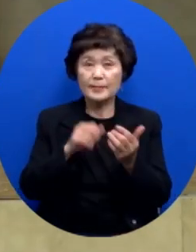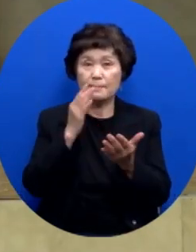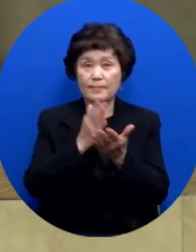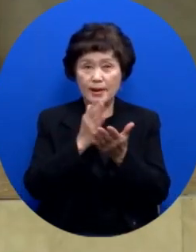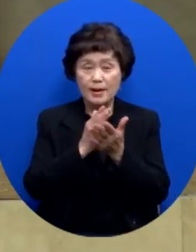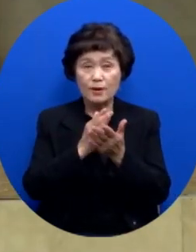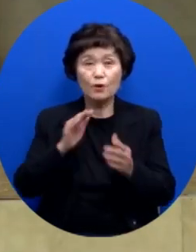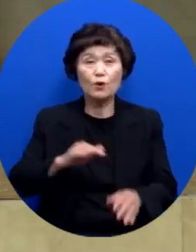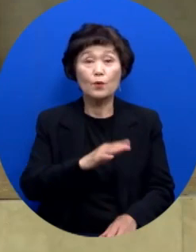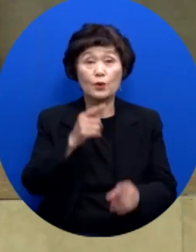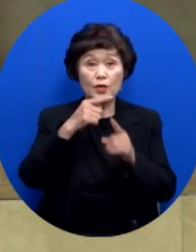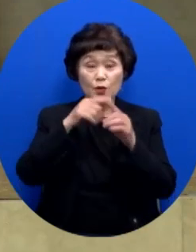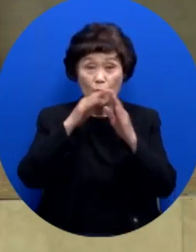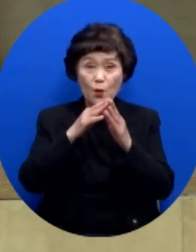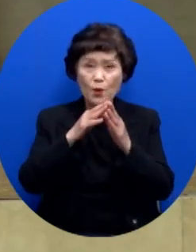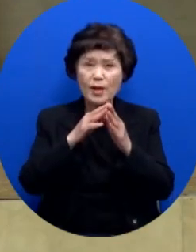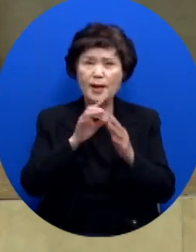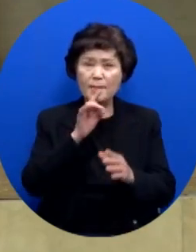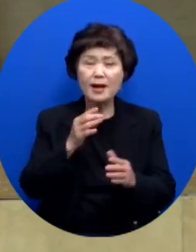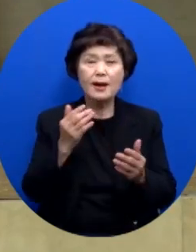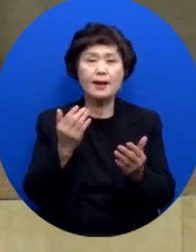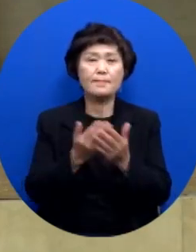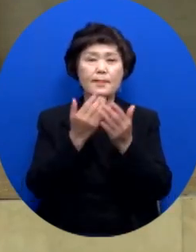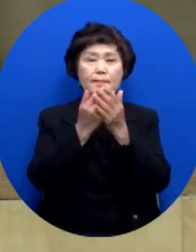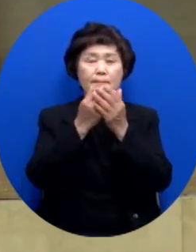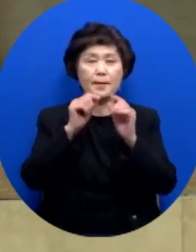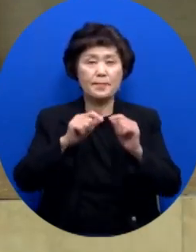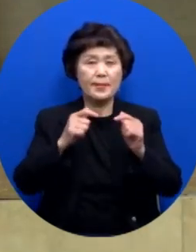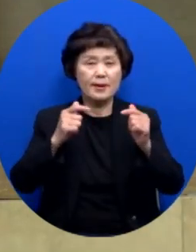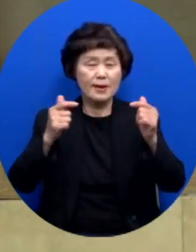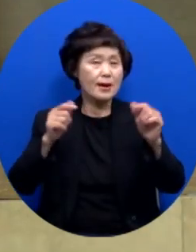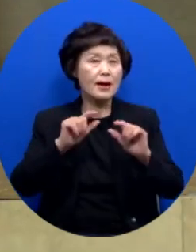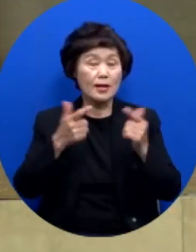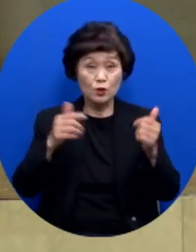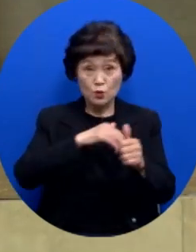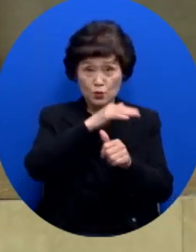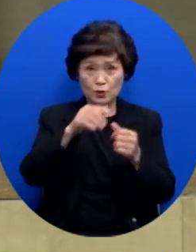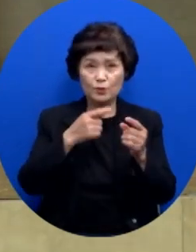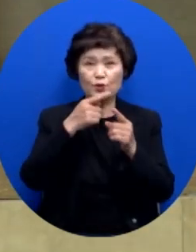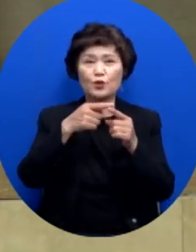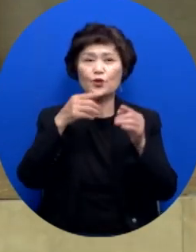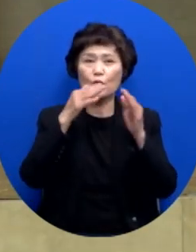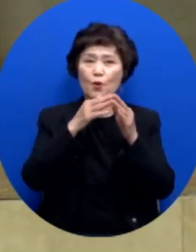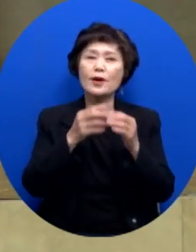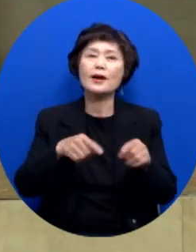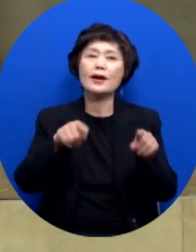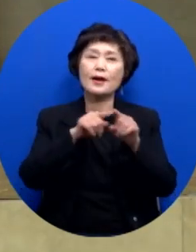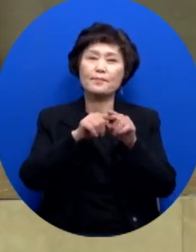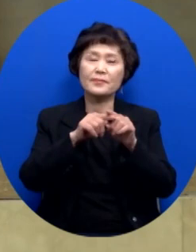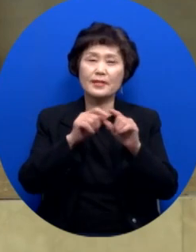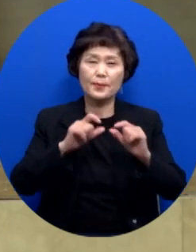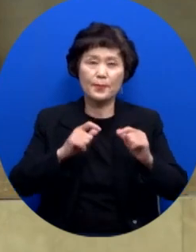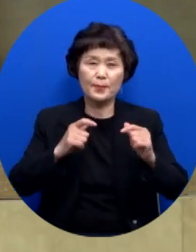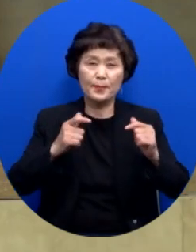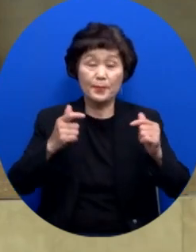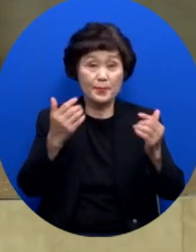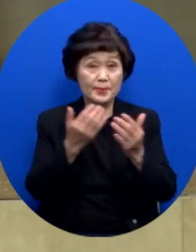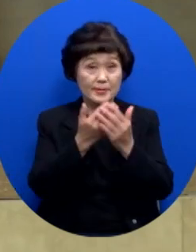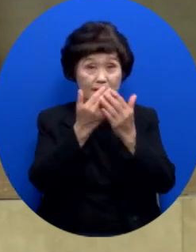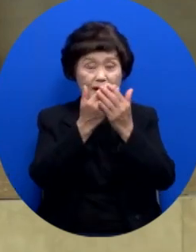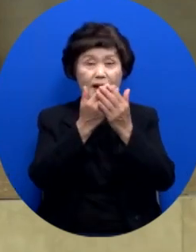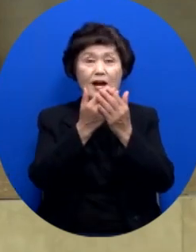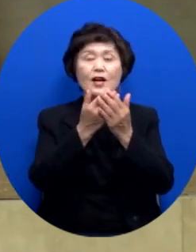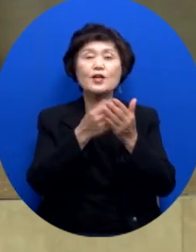교회가 우리 교회 한 교회 성장이 아니고 주변의 교회들이 잘 성장하도록 하는 일에 특별히 지금 굉장히 쇠퇴하고 있는 한국